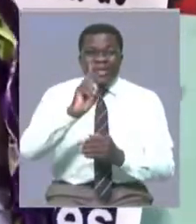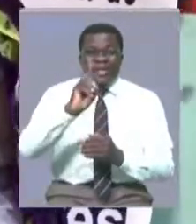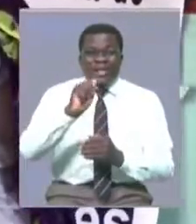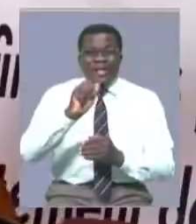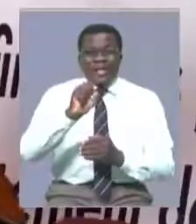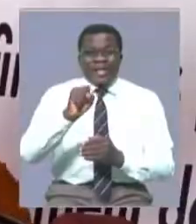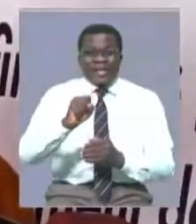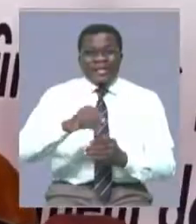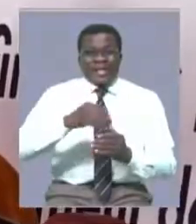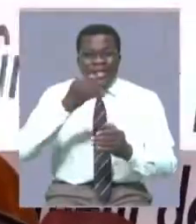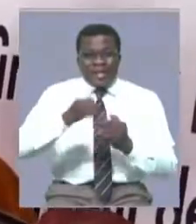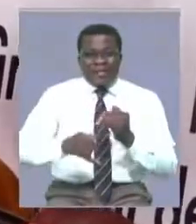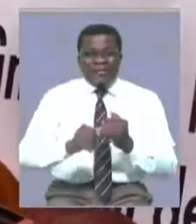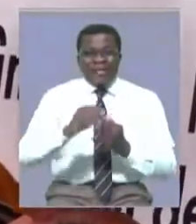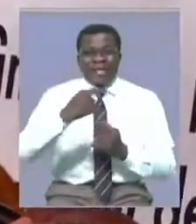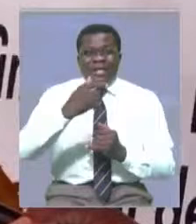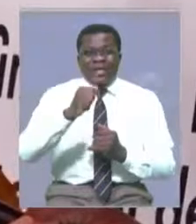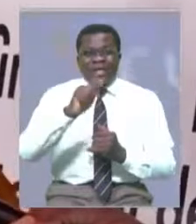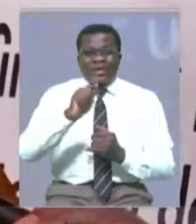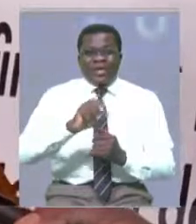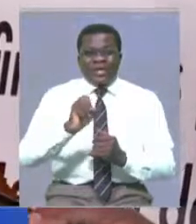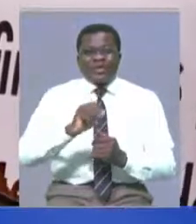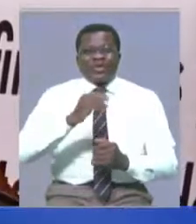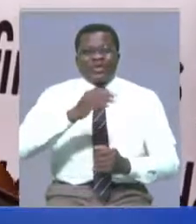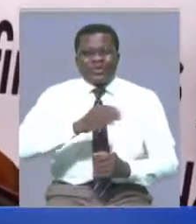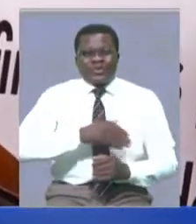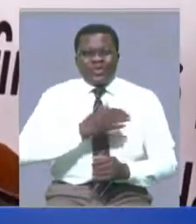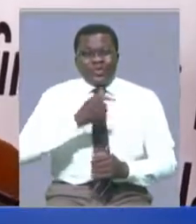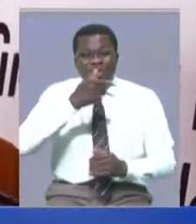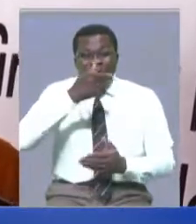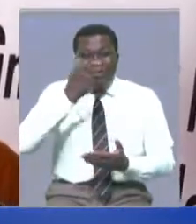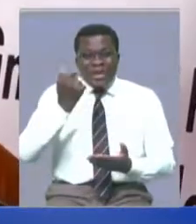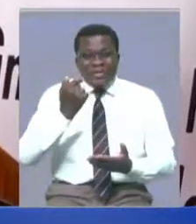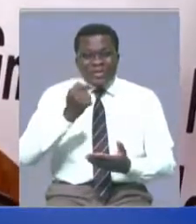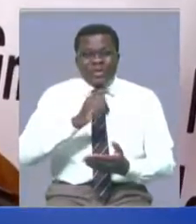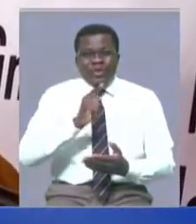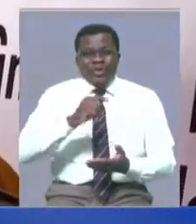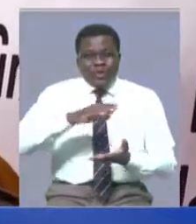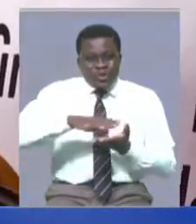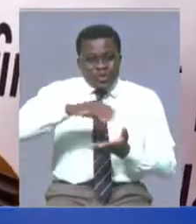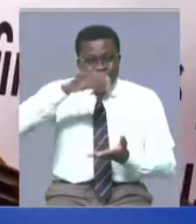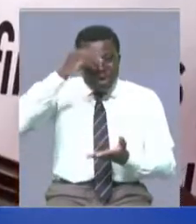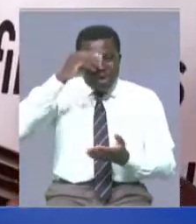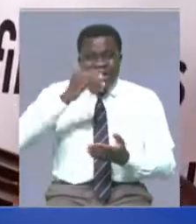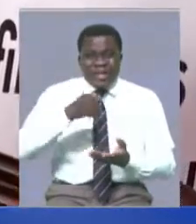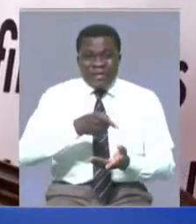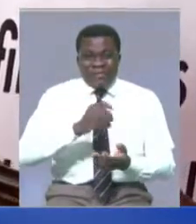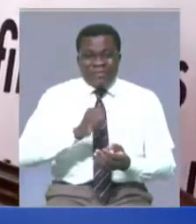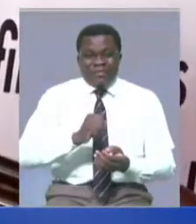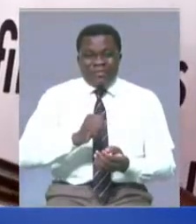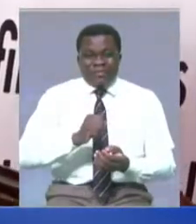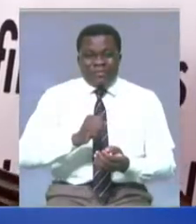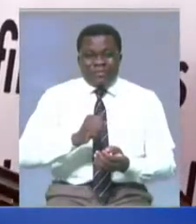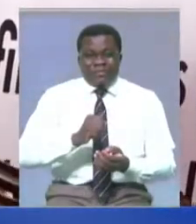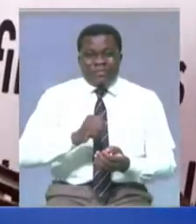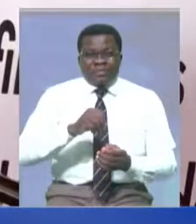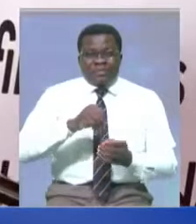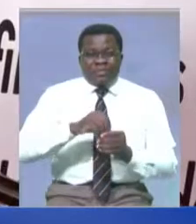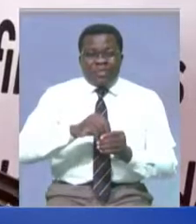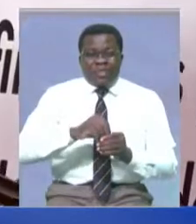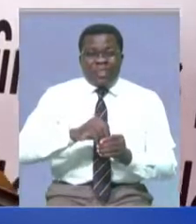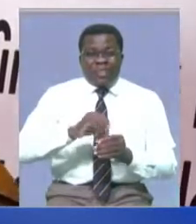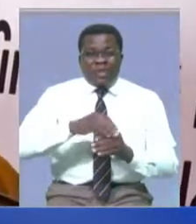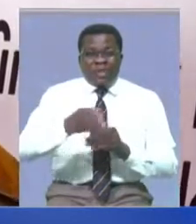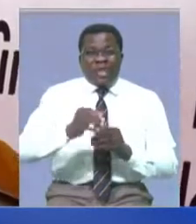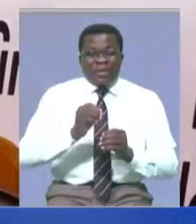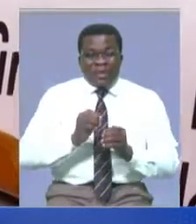de Glazoué. Je suis très heureux parce que je suis un élève et après